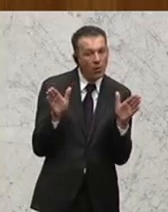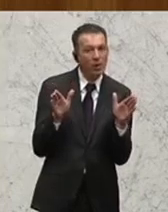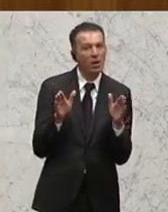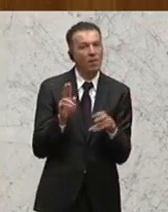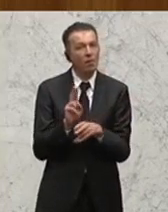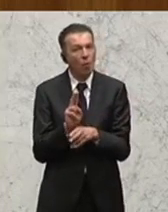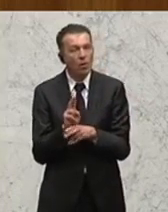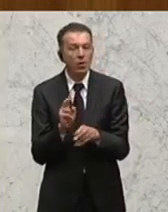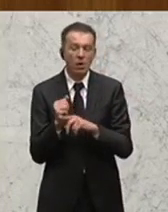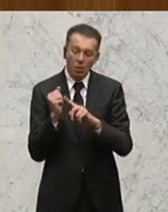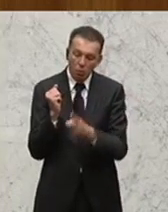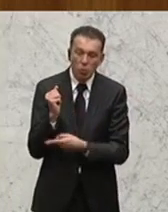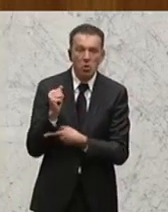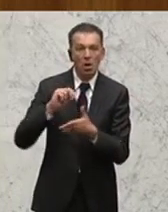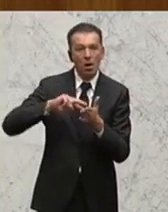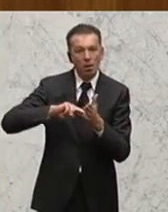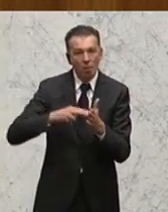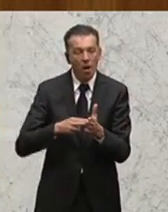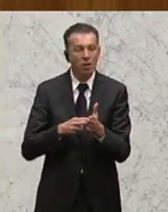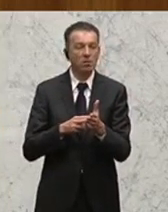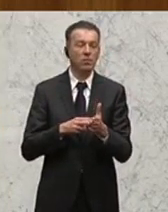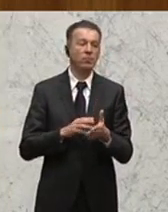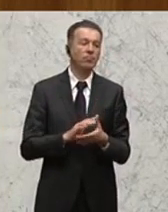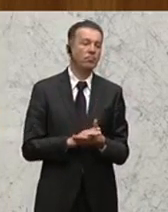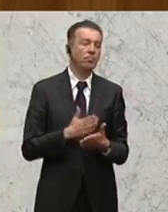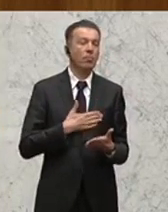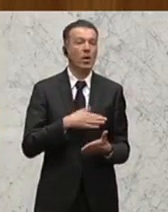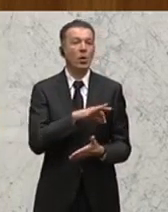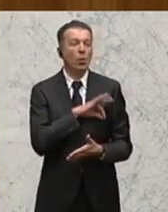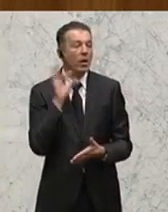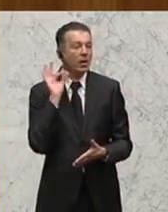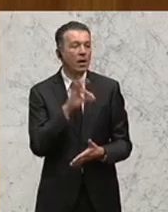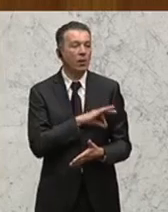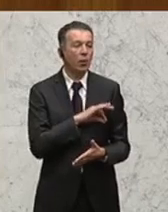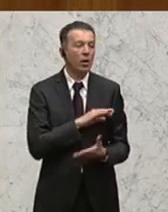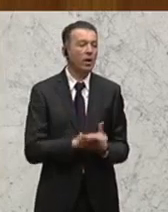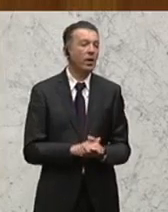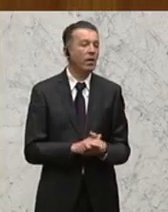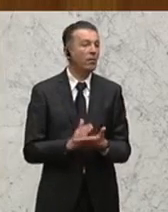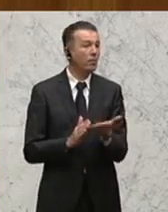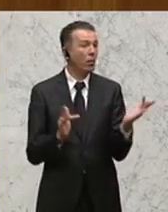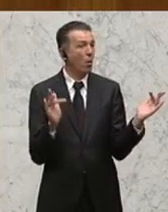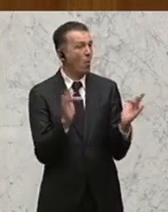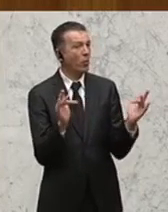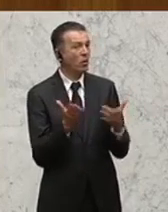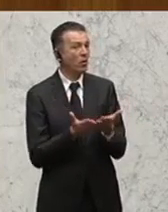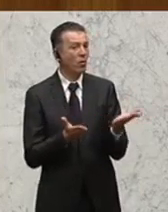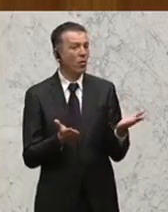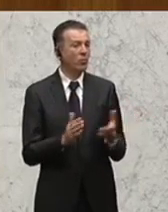und vorsichtig budgetiert hat. Wissen Sie, meine Kolleginnen und Kollegen von der